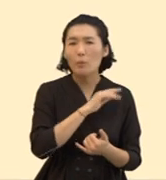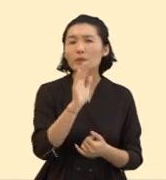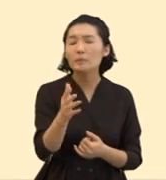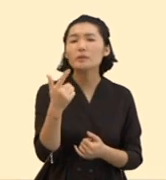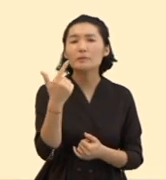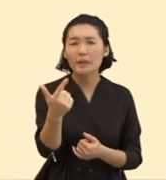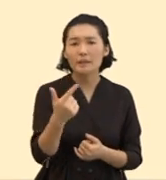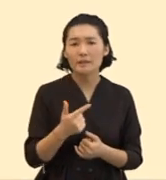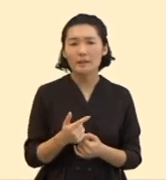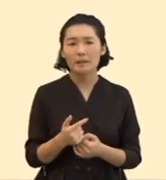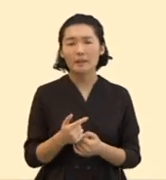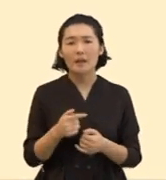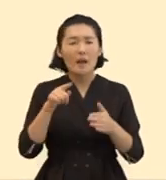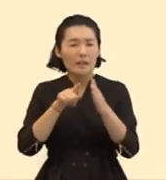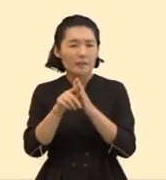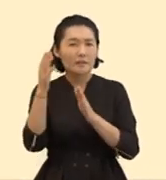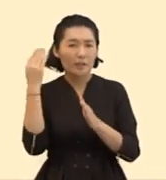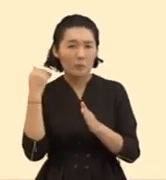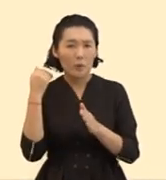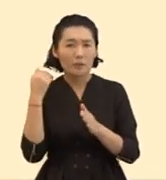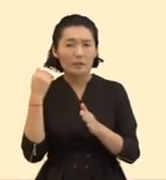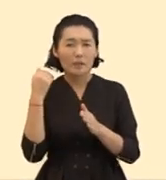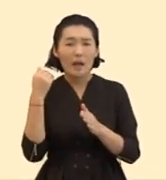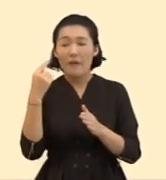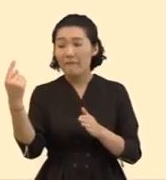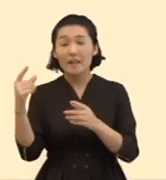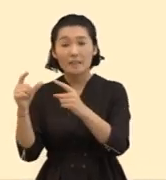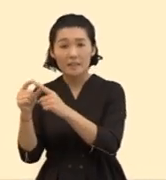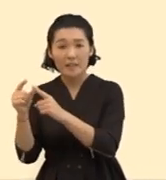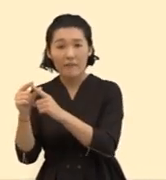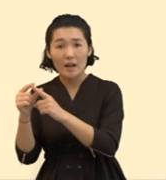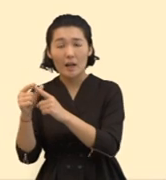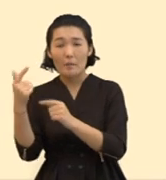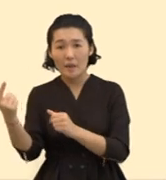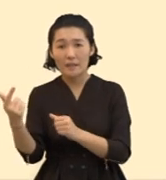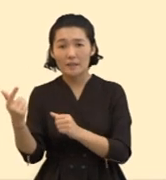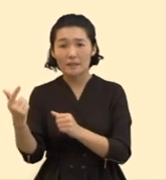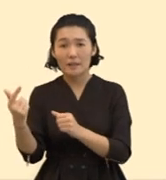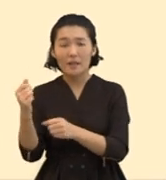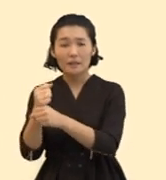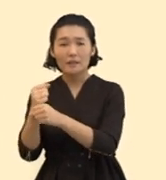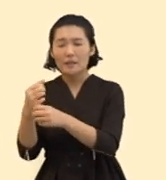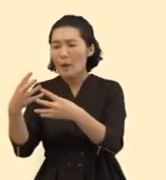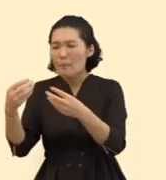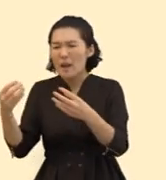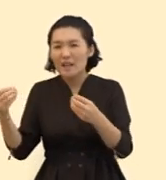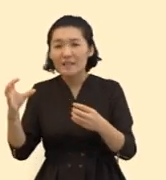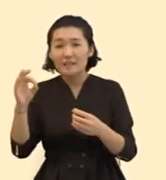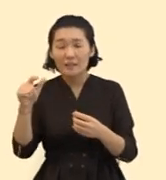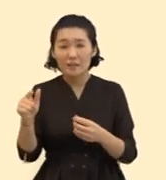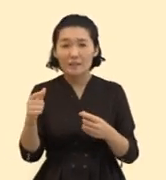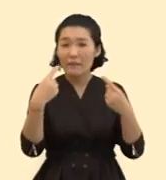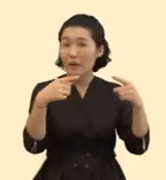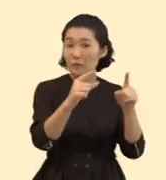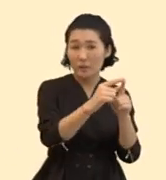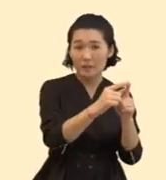так с тех пор и повелось в одних словах мягкий знак указывает на мягкость согласного от других словах